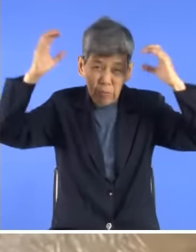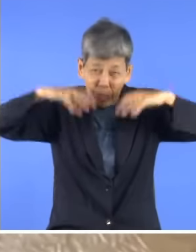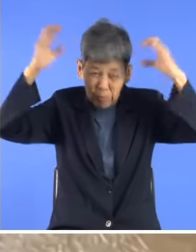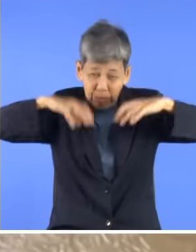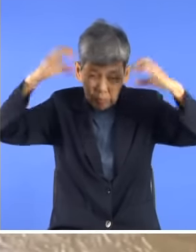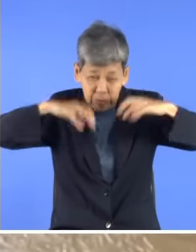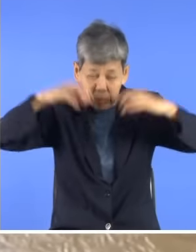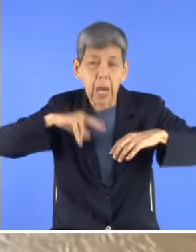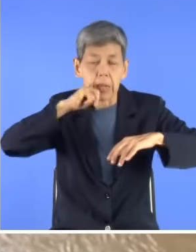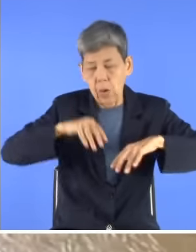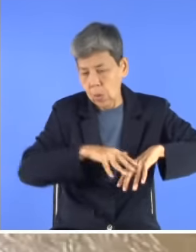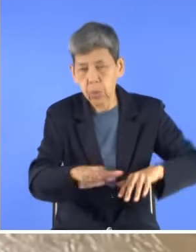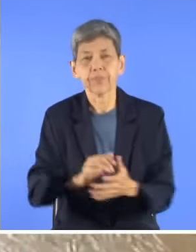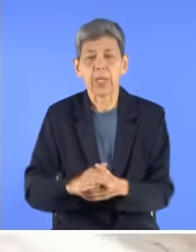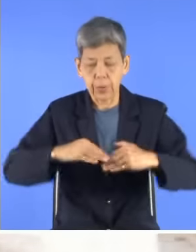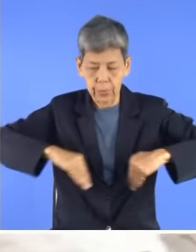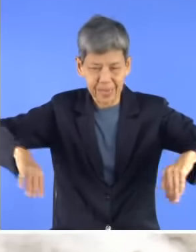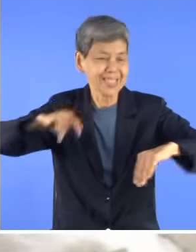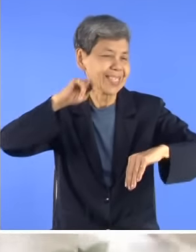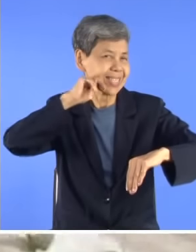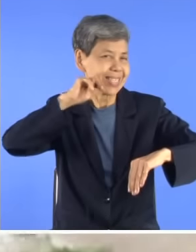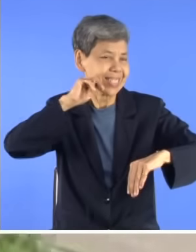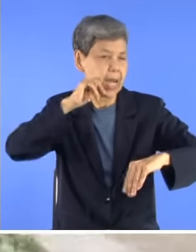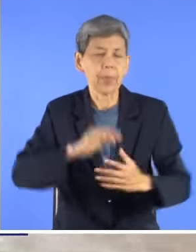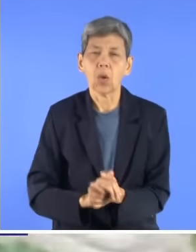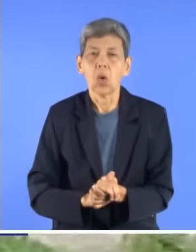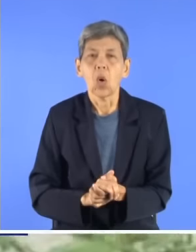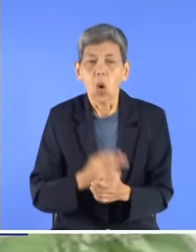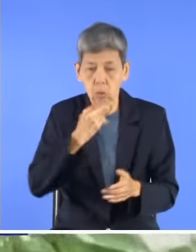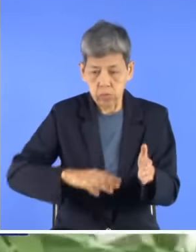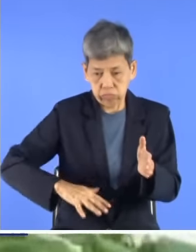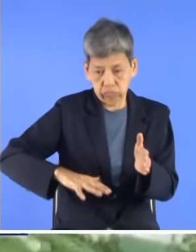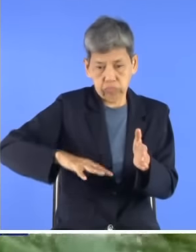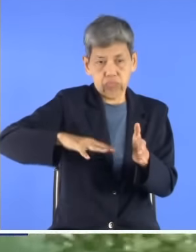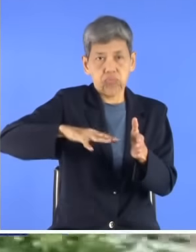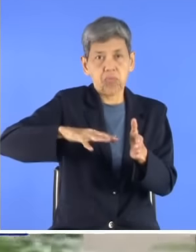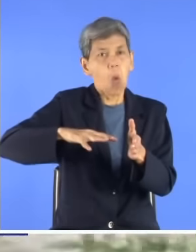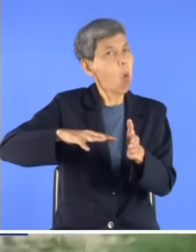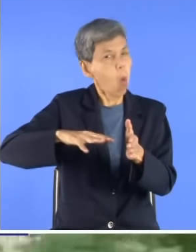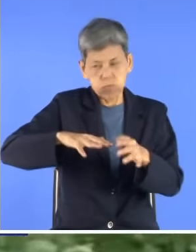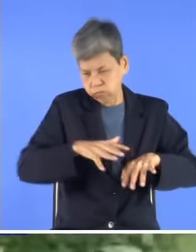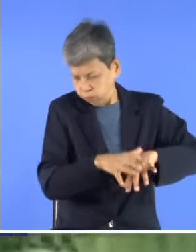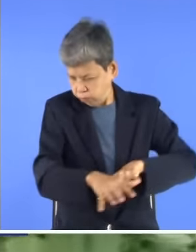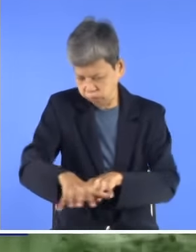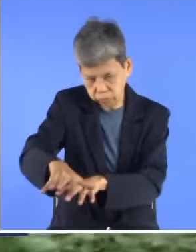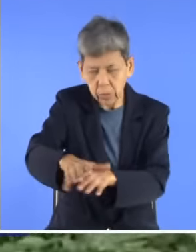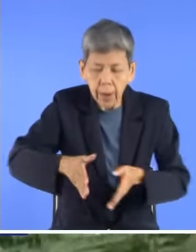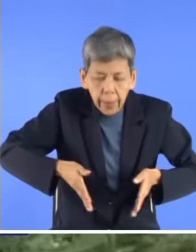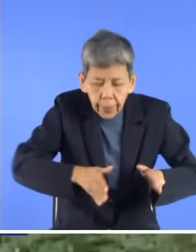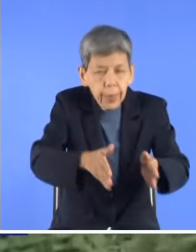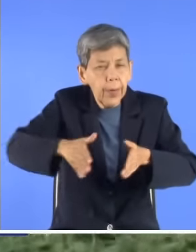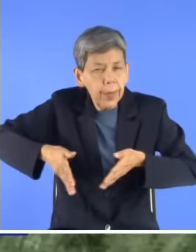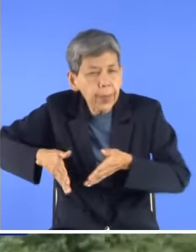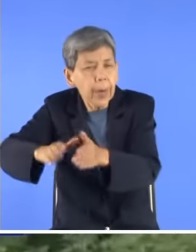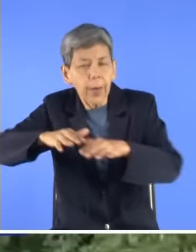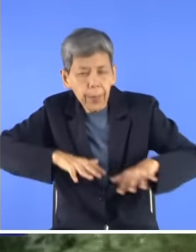ให้น้ำป่าไหลเข้าอ่างห้วยแม่ตุ้มและก็ล้นสปริงเวย์นะฮะมวลน้ำมหาศาลก็ไหลลงตามคลองลำน้ำสาขาต่